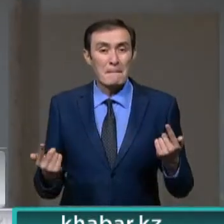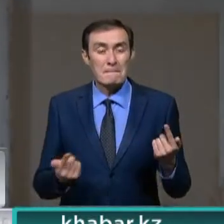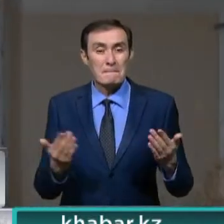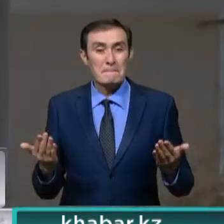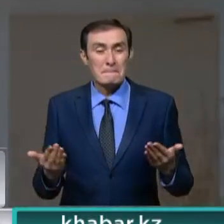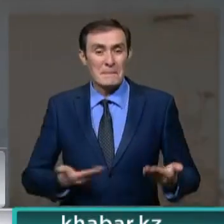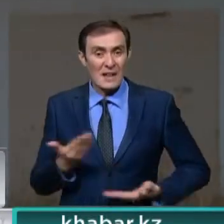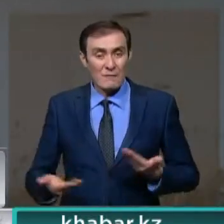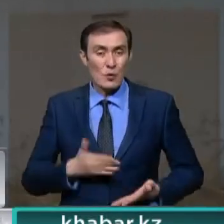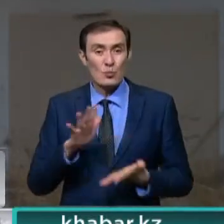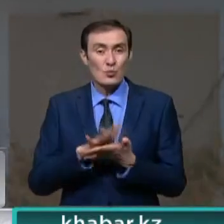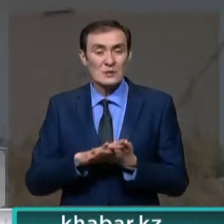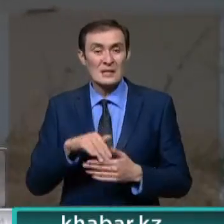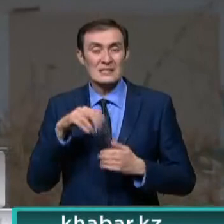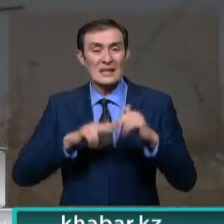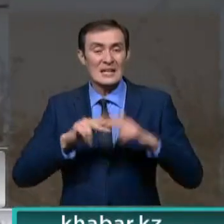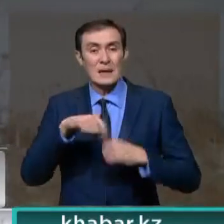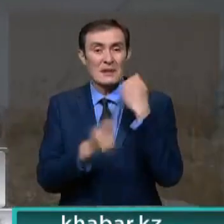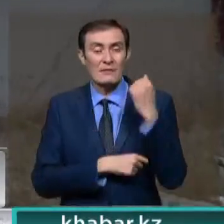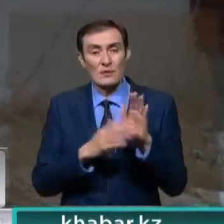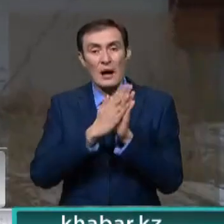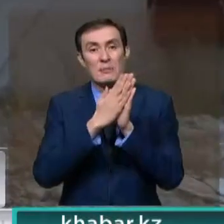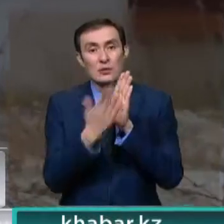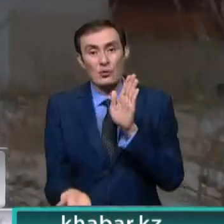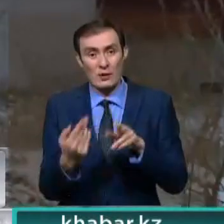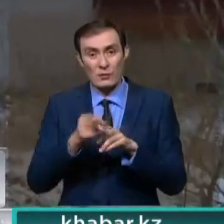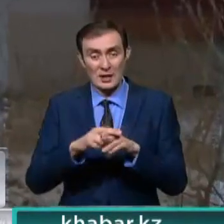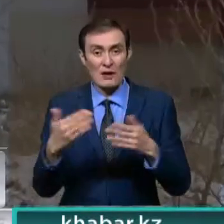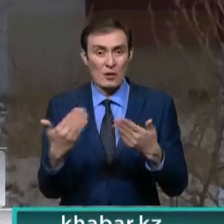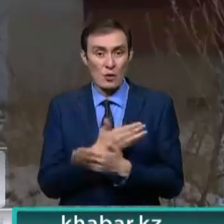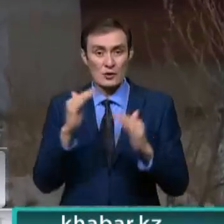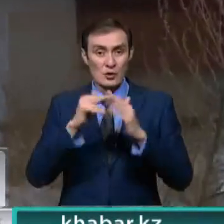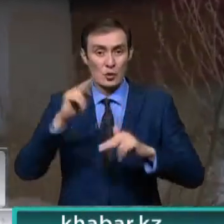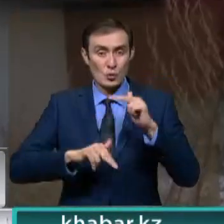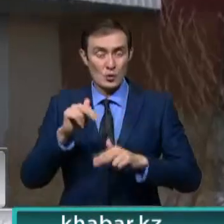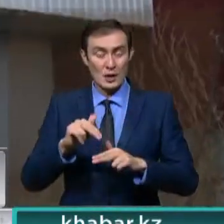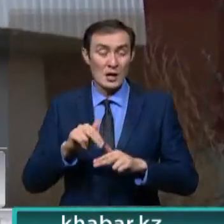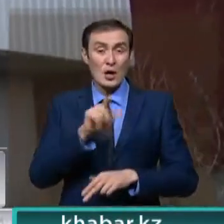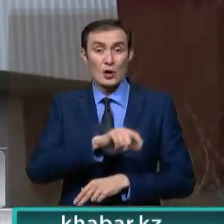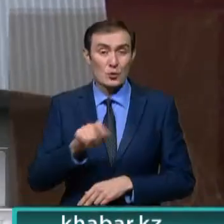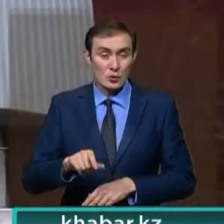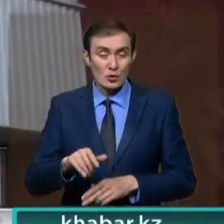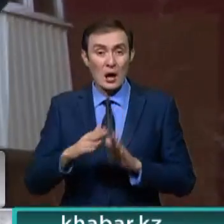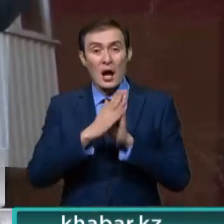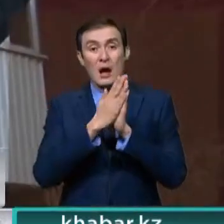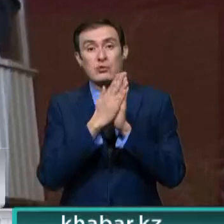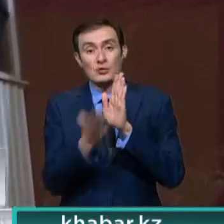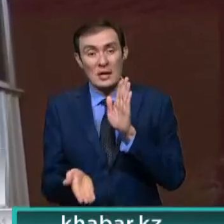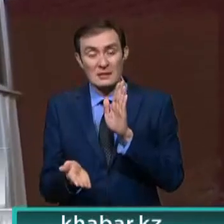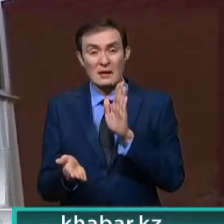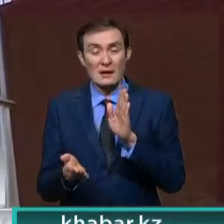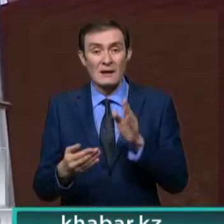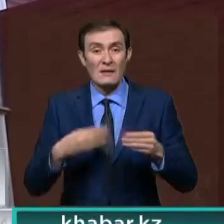мусор, строительные материалы, а точнее облицовка вот этой новостройки. Со слов жильцов, обрушается сайдинг